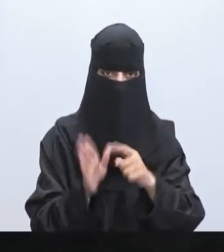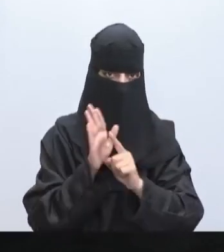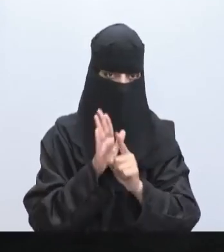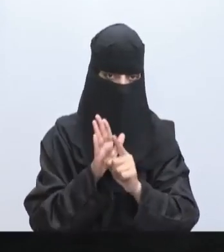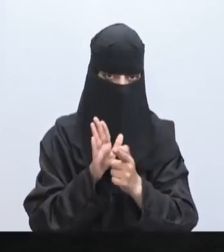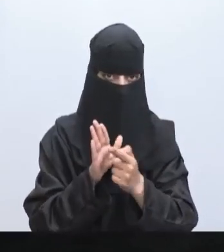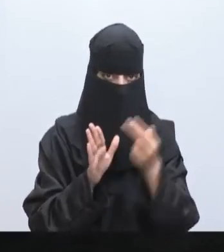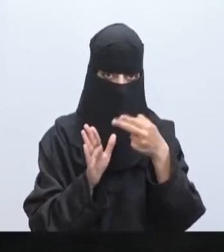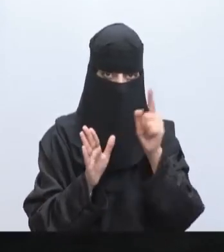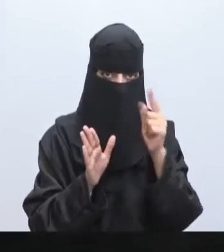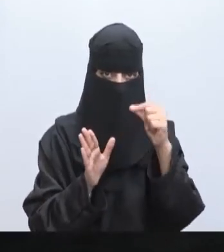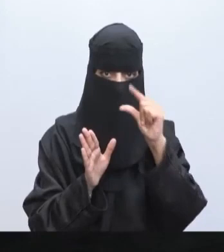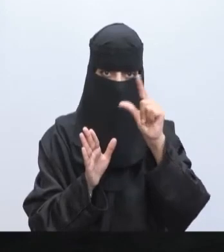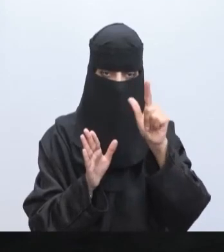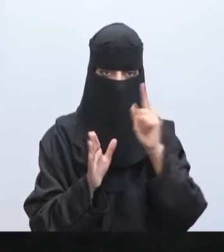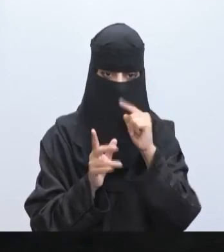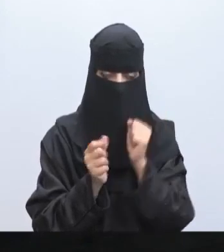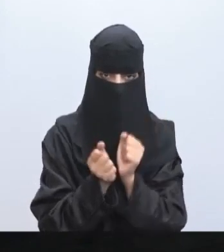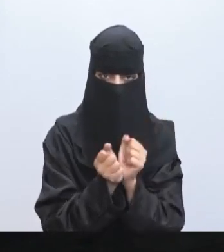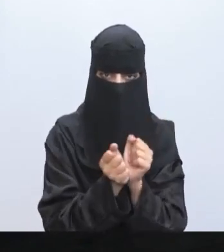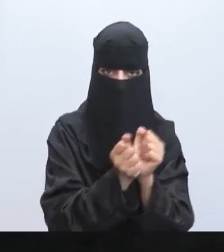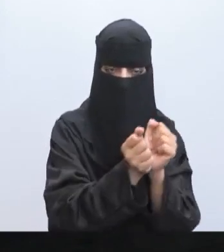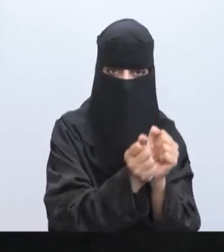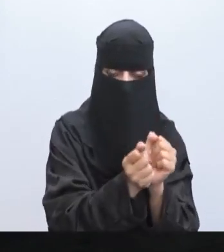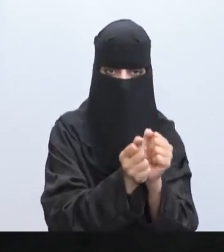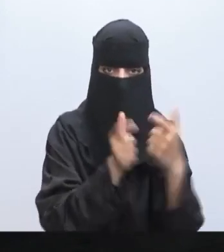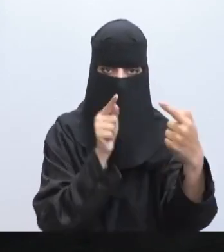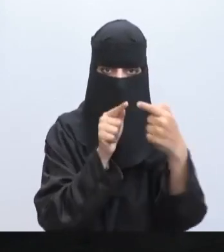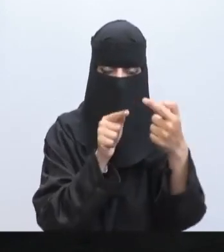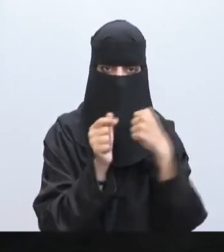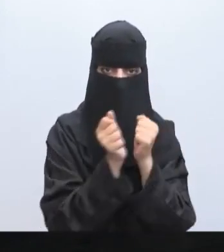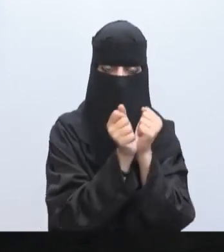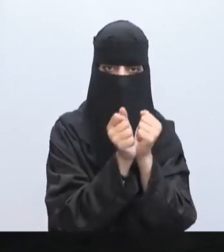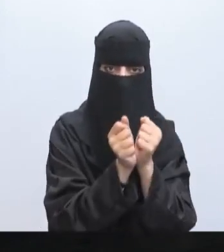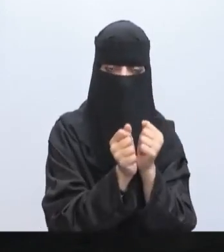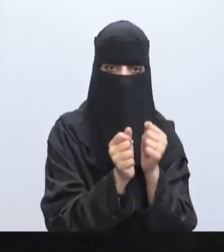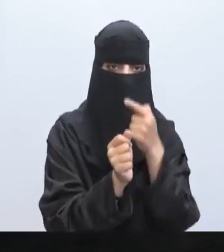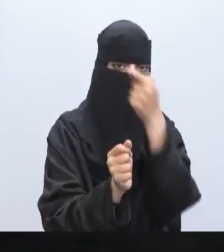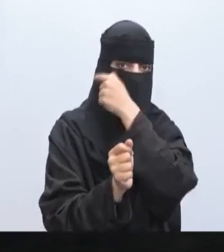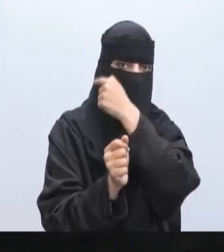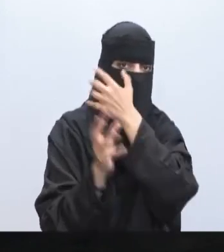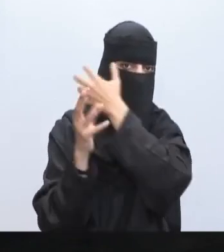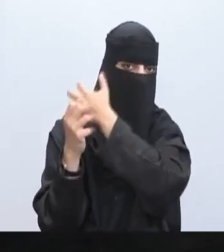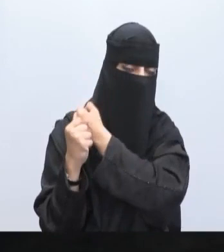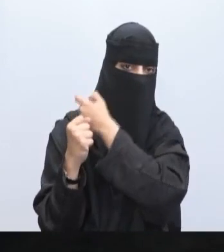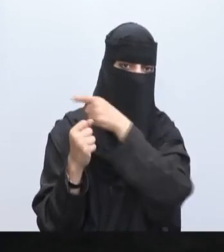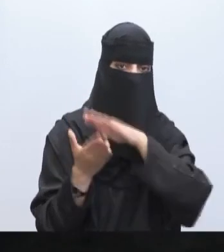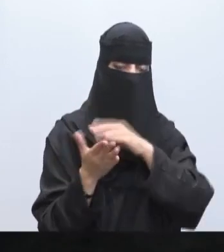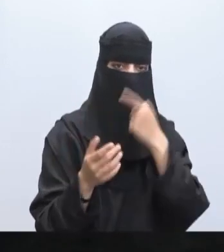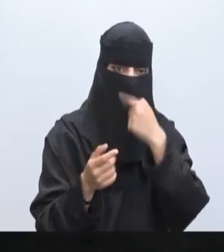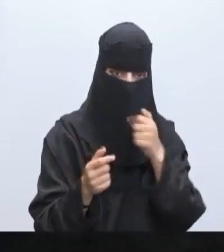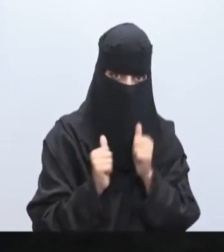عبد الله بن سعود نفسه للمعتدي لكي يحقن دماء الابرياء في